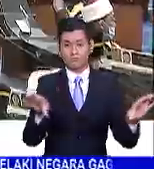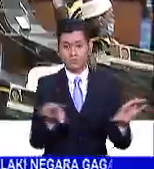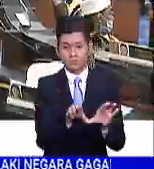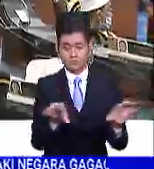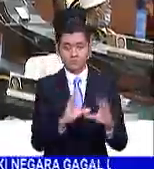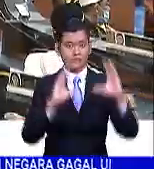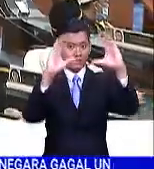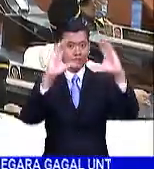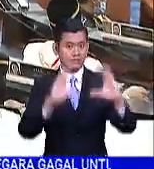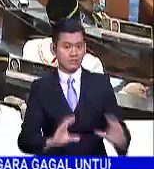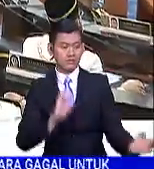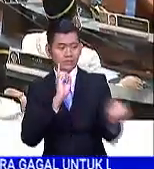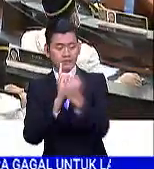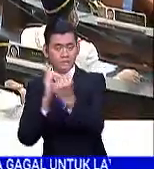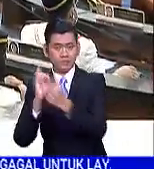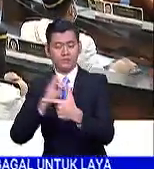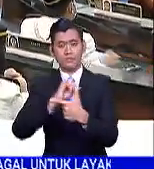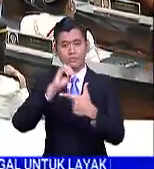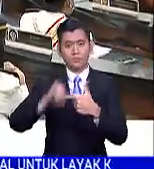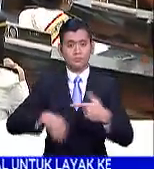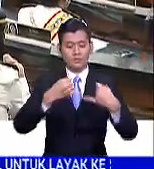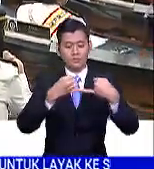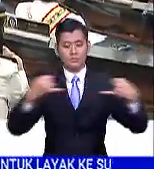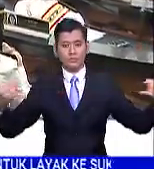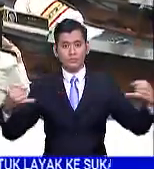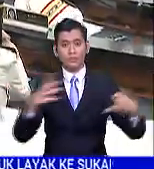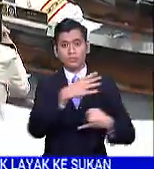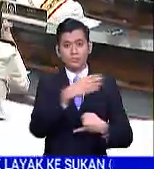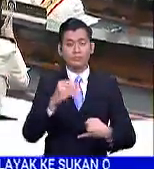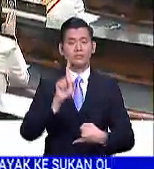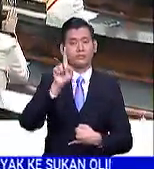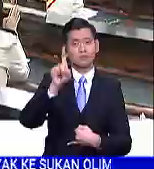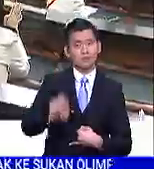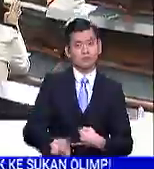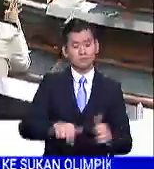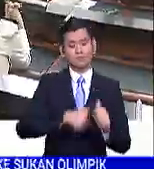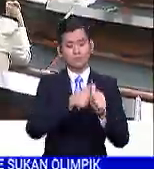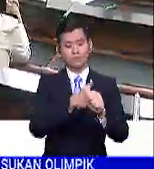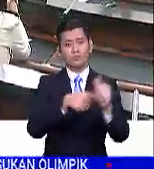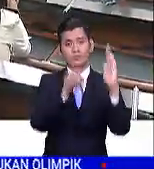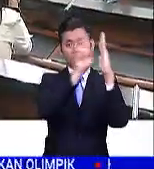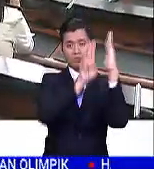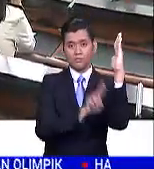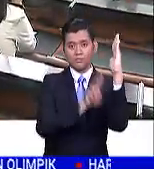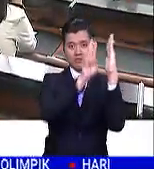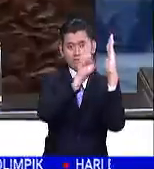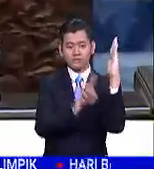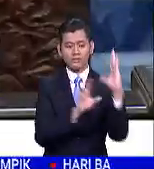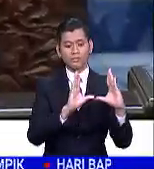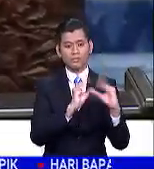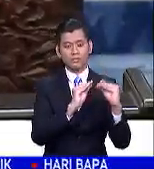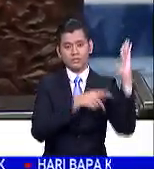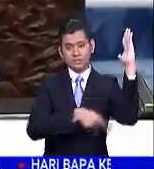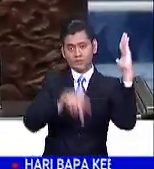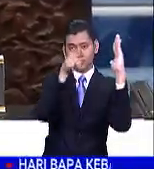fizikal atau hybrid dan pelaksanaan tersebut perlu selari dengan peruntukan di dalam peraturan-peraturan majlis mesyuarat. Selain